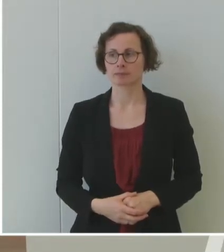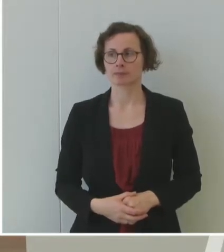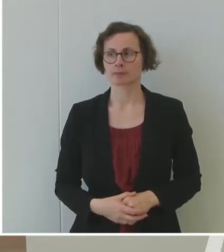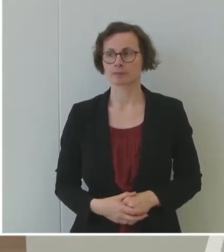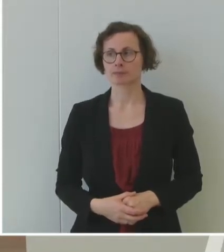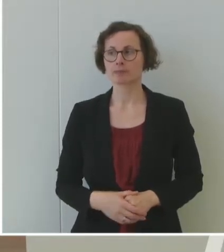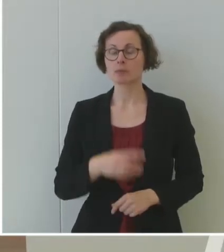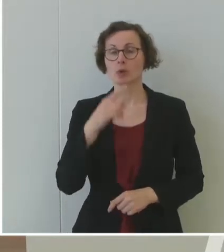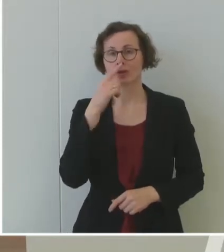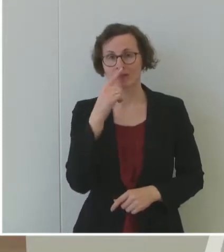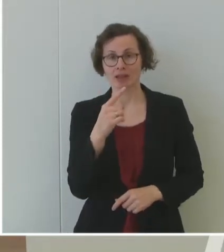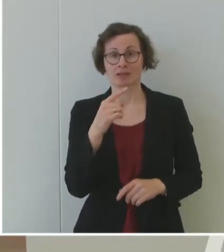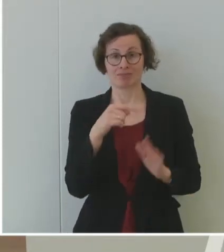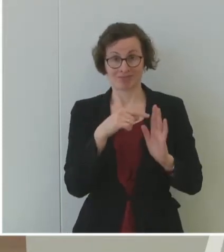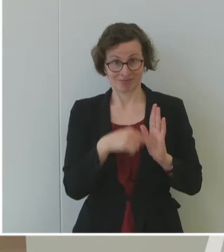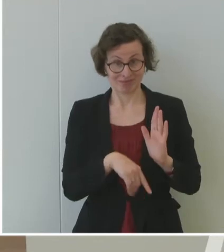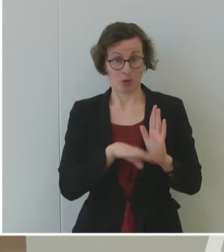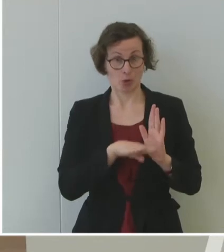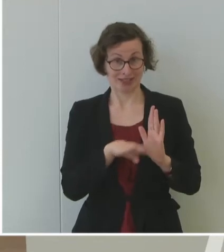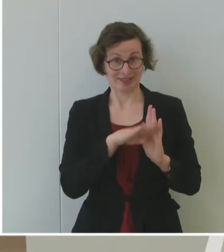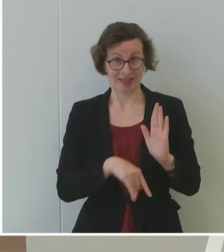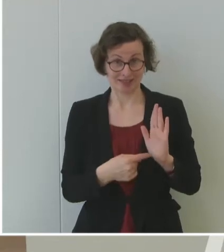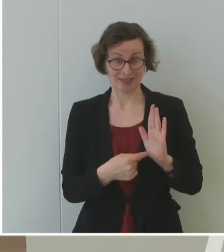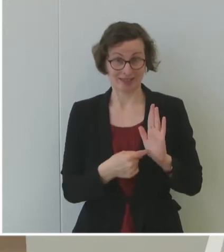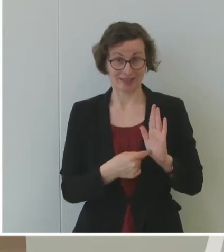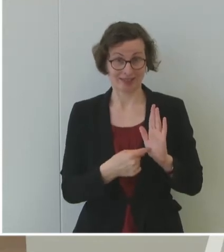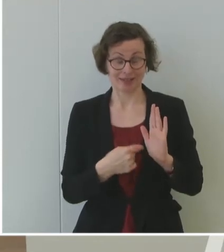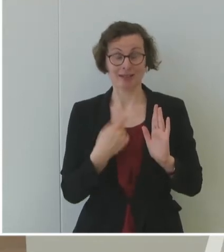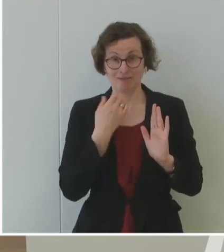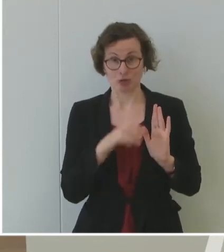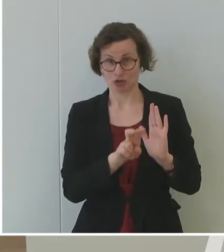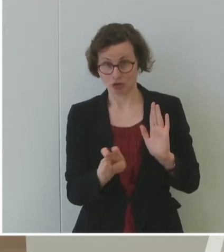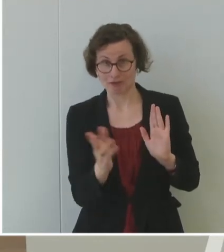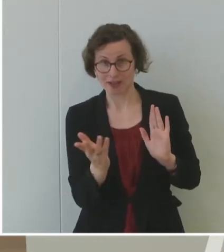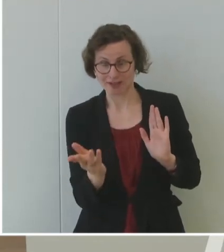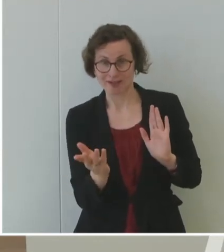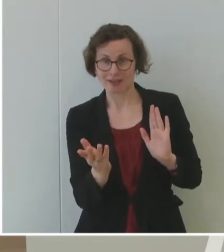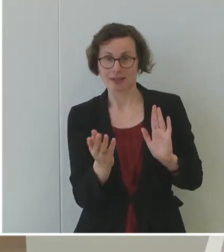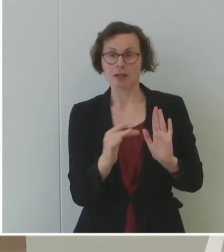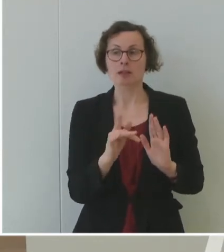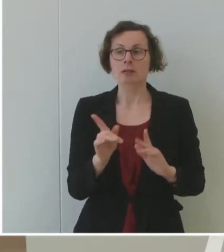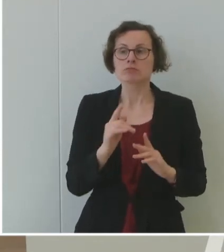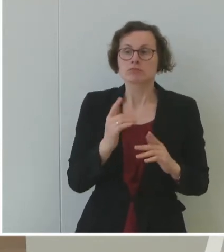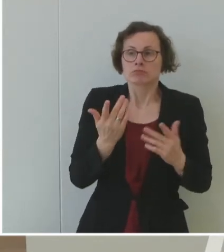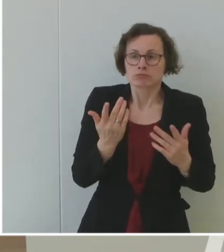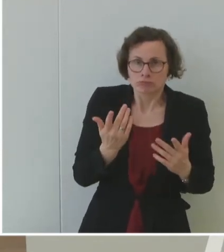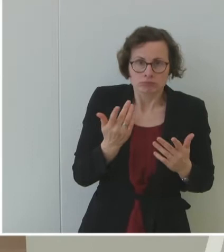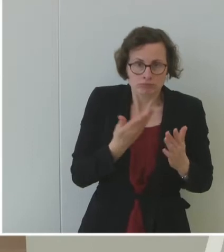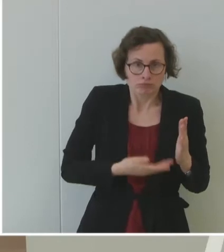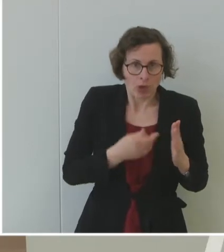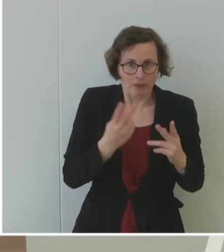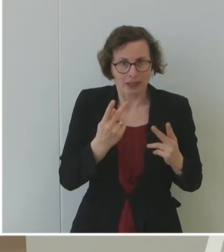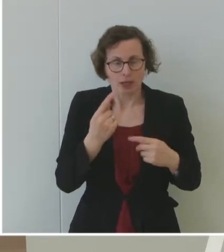Und wenn wir beim Grundgesetz sind, dann will ich Ihnen zumindest sagen, weil nicht, dass das hier gar keine Rolle spielt,